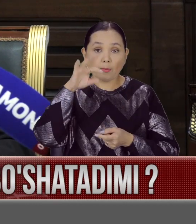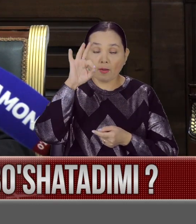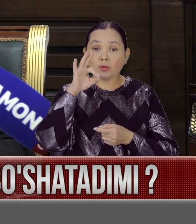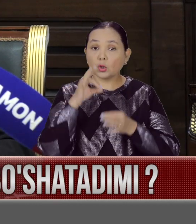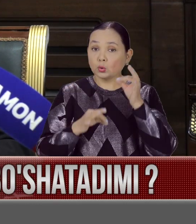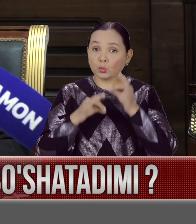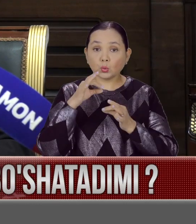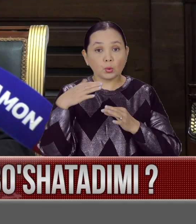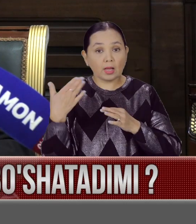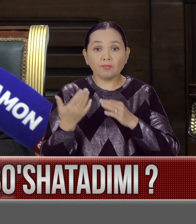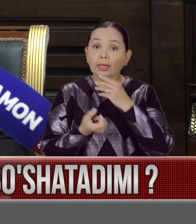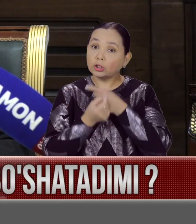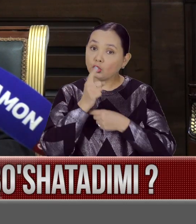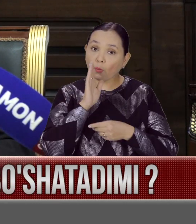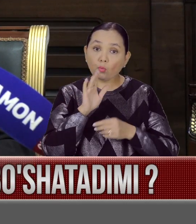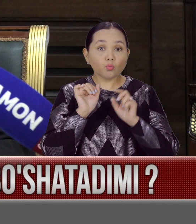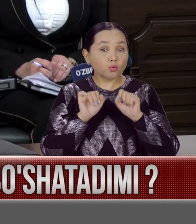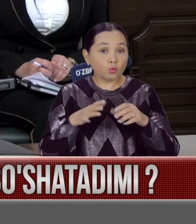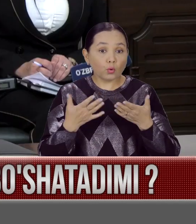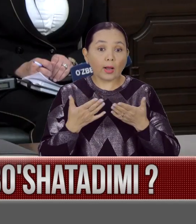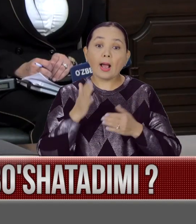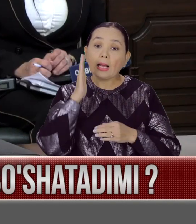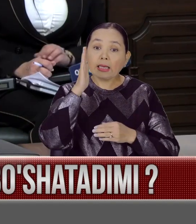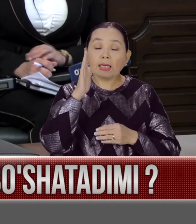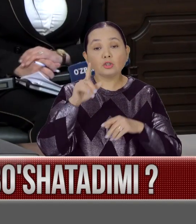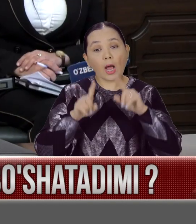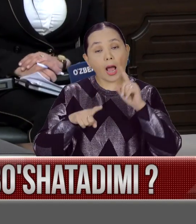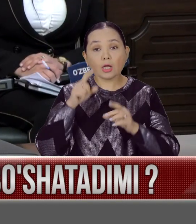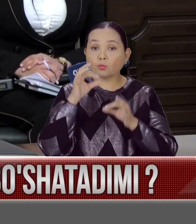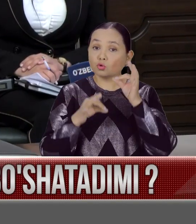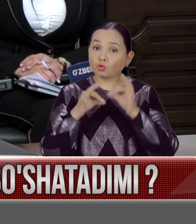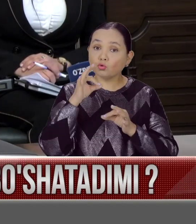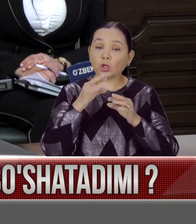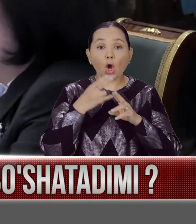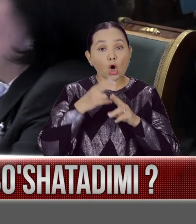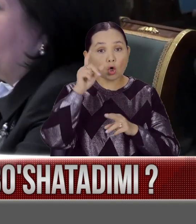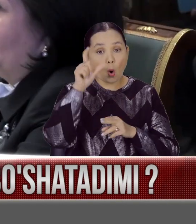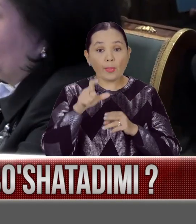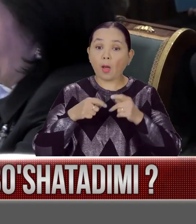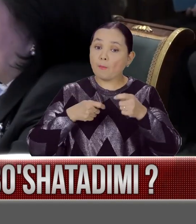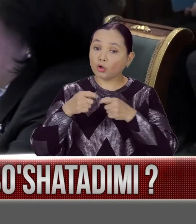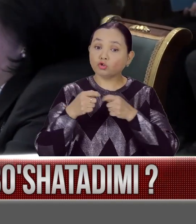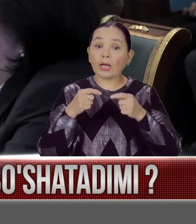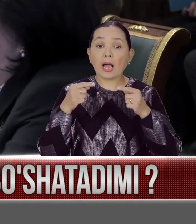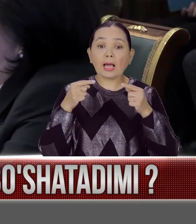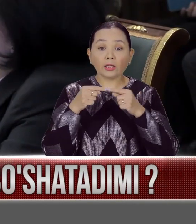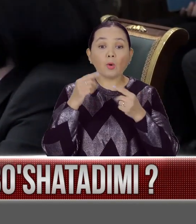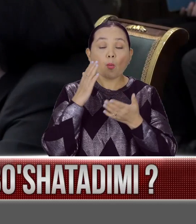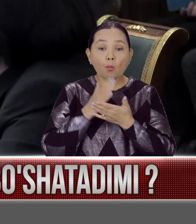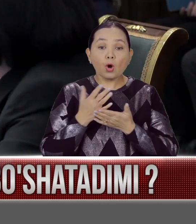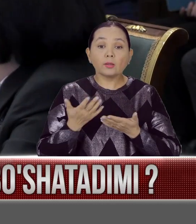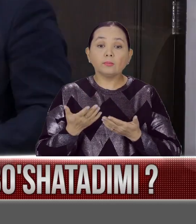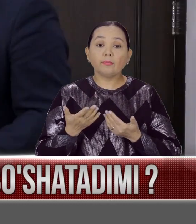sud qarorlari yuzasidan kelib tushganini ko'rishimiz mumkin. Kelajakda ayrim sud jarayonlarini robotlar boshqarishi ehtimoli ham yo'q